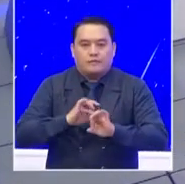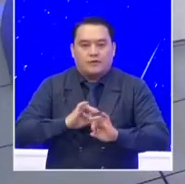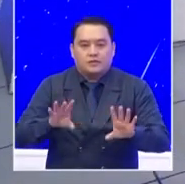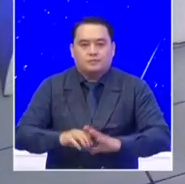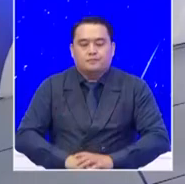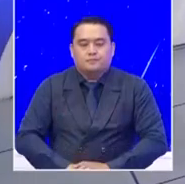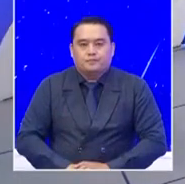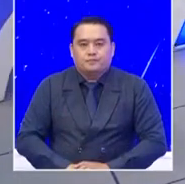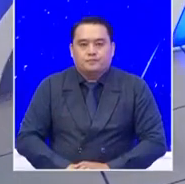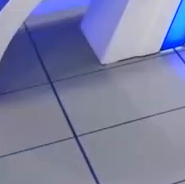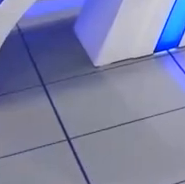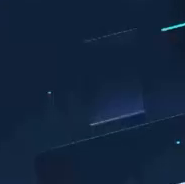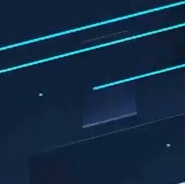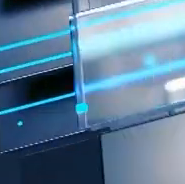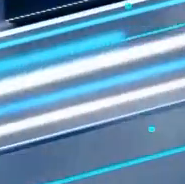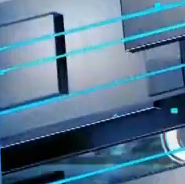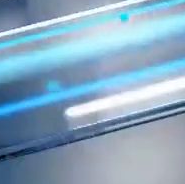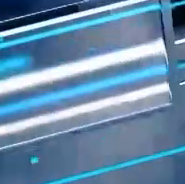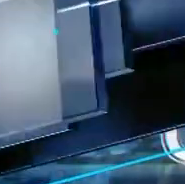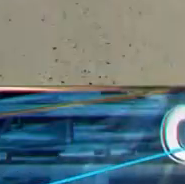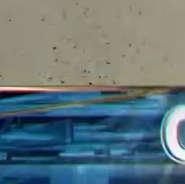самом важном.